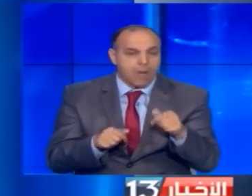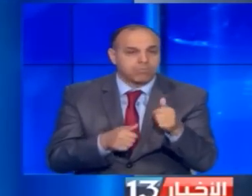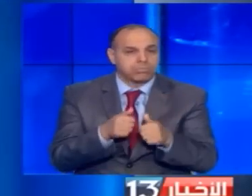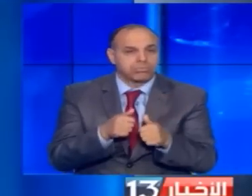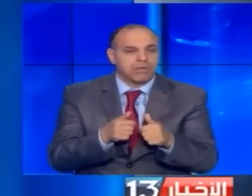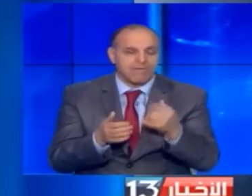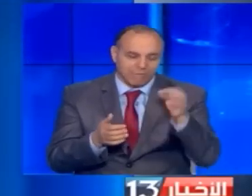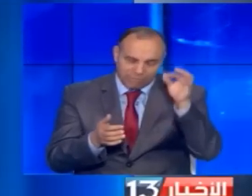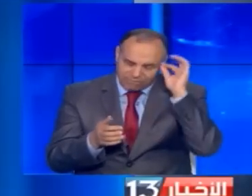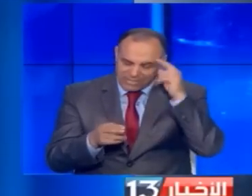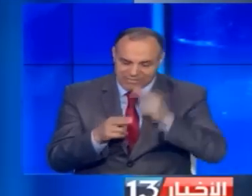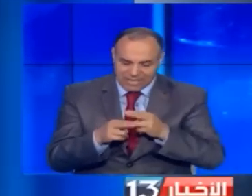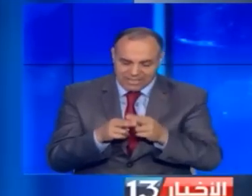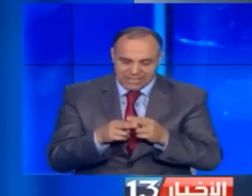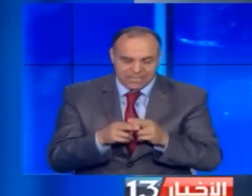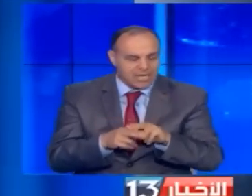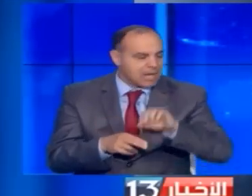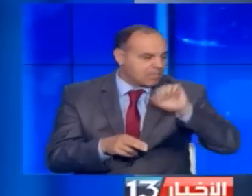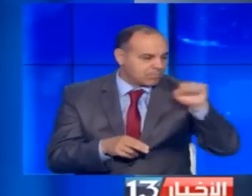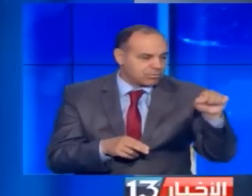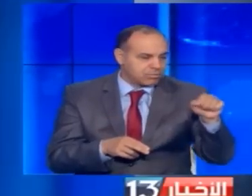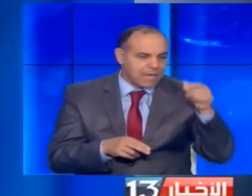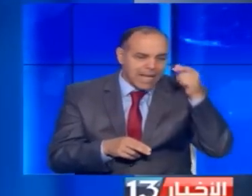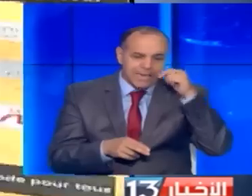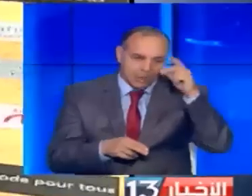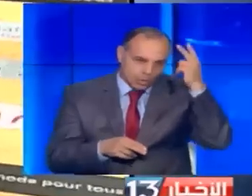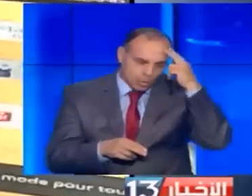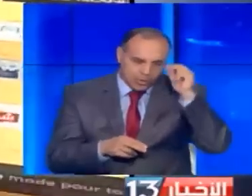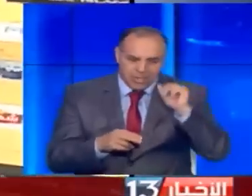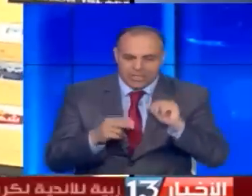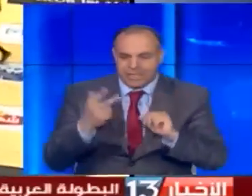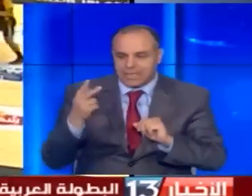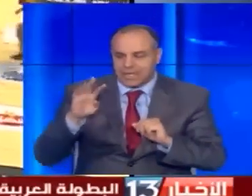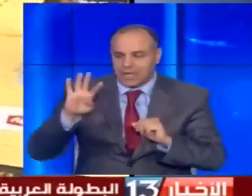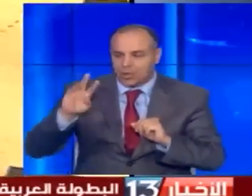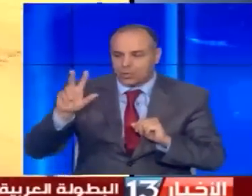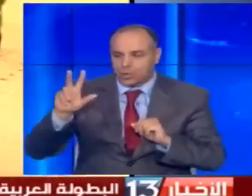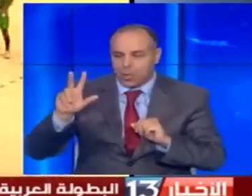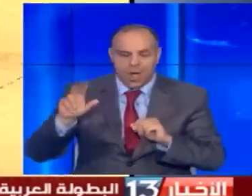بساقية الزيت إثر تغلبه على الخليج السعودي